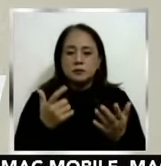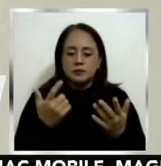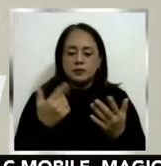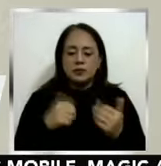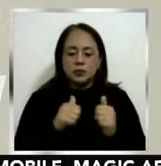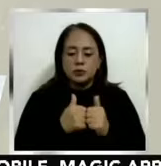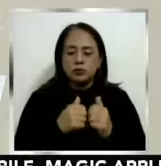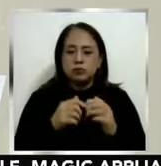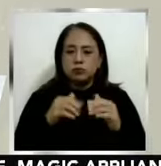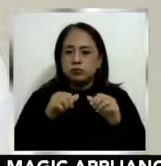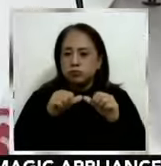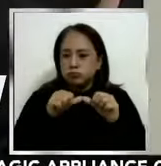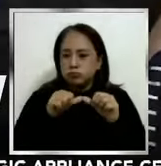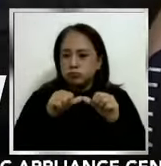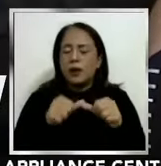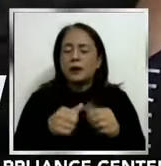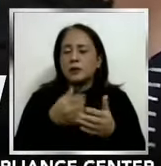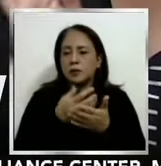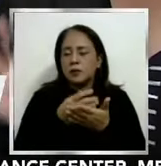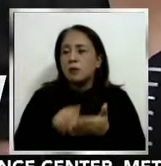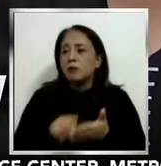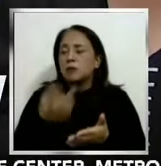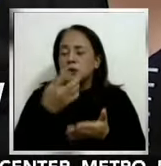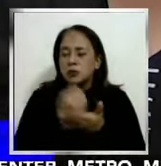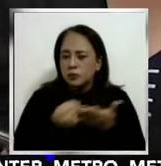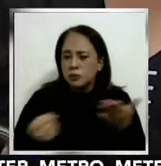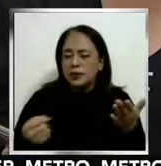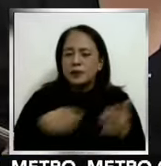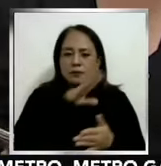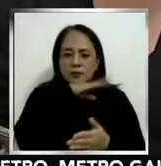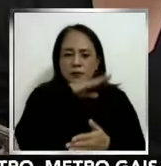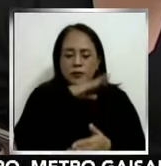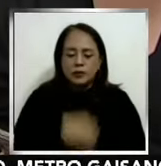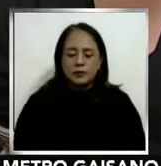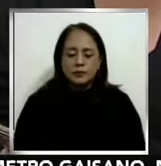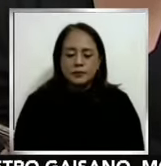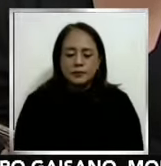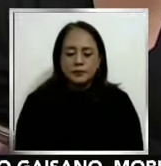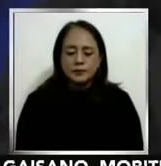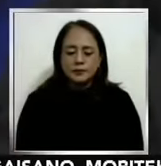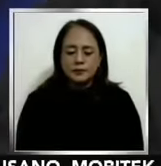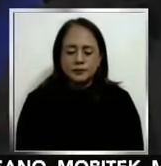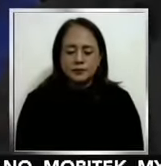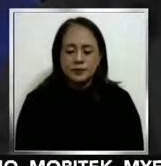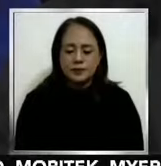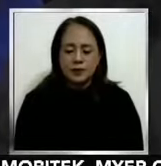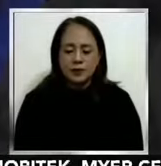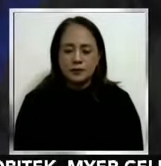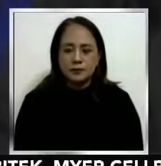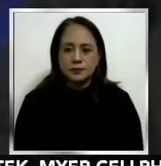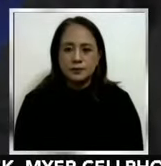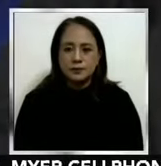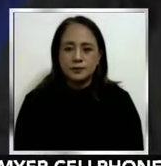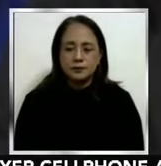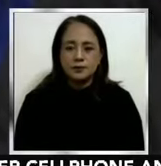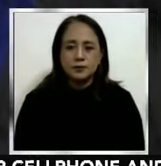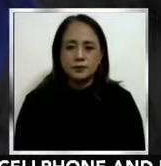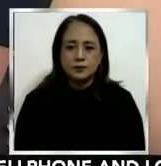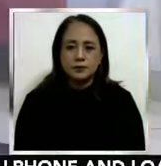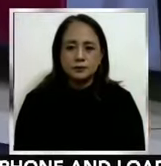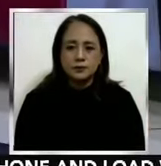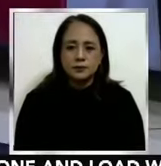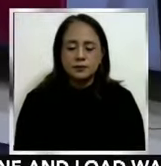the price and supply of pork. Para sa GMA Integrated News, Bernadette Reyes, Nakatutok, 24 Oras.